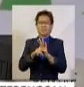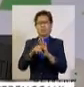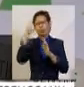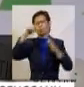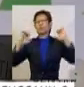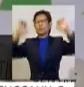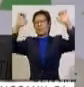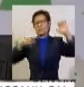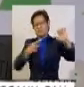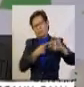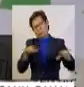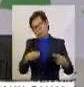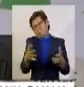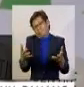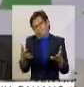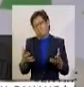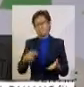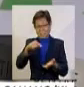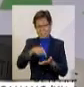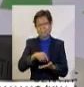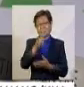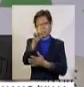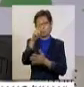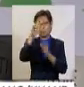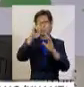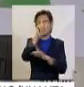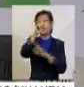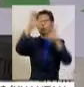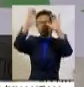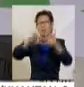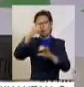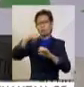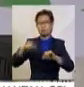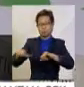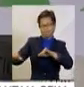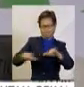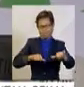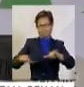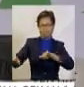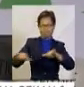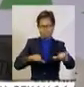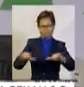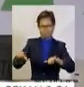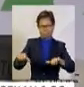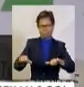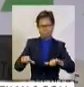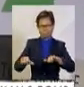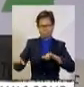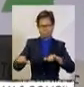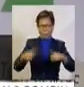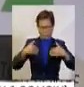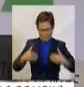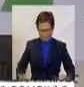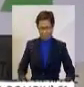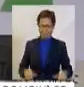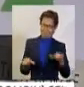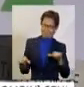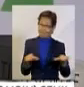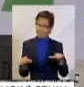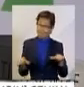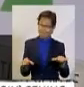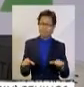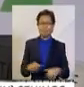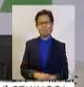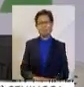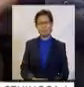lakukan. Ini adalah satu lagi cara untuk aktifkan tubuh badan kita.